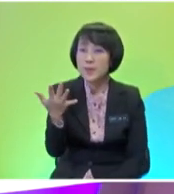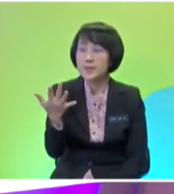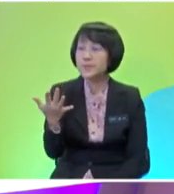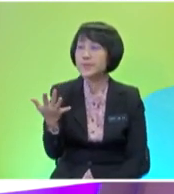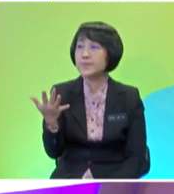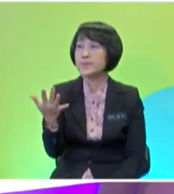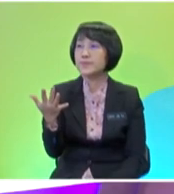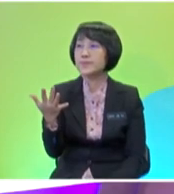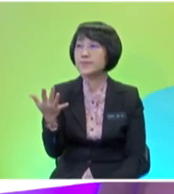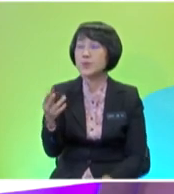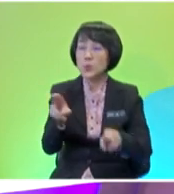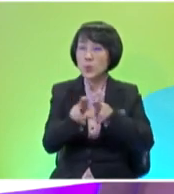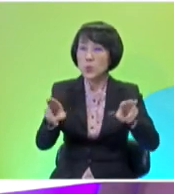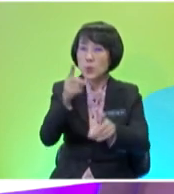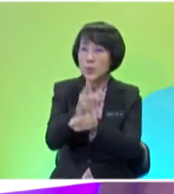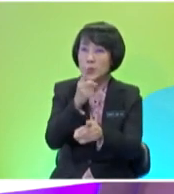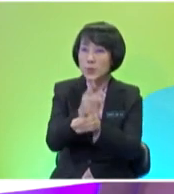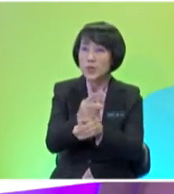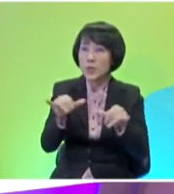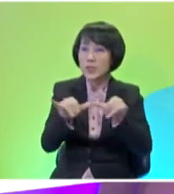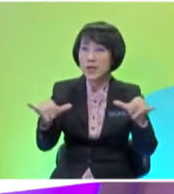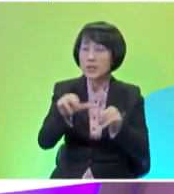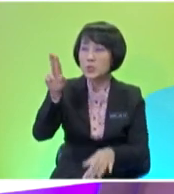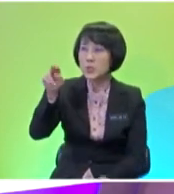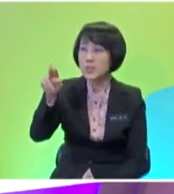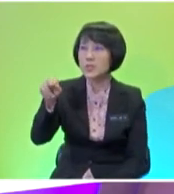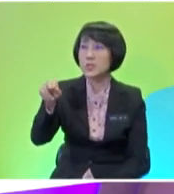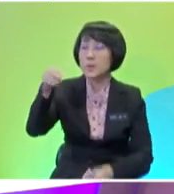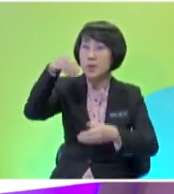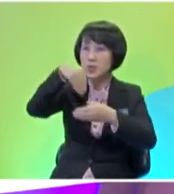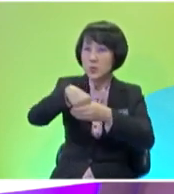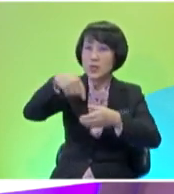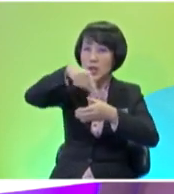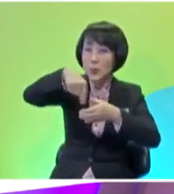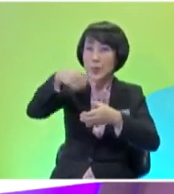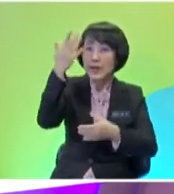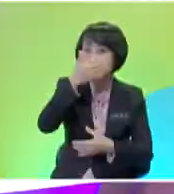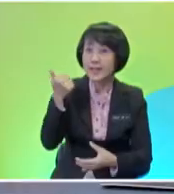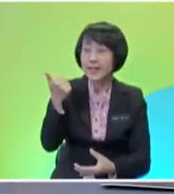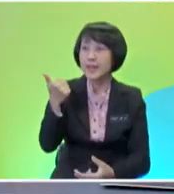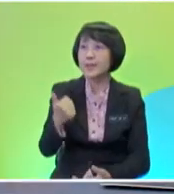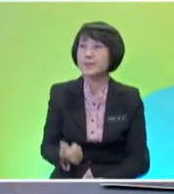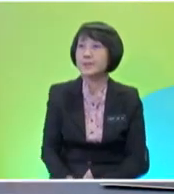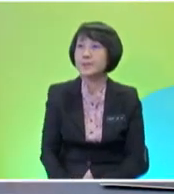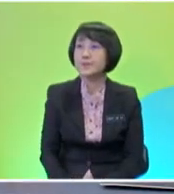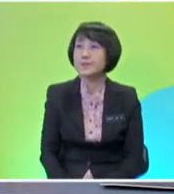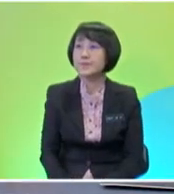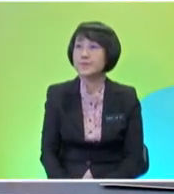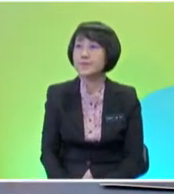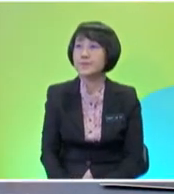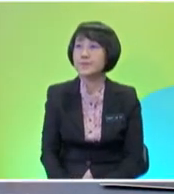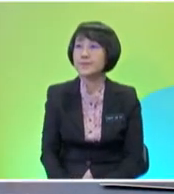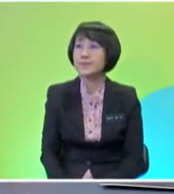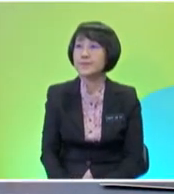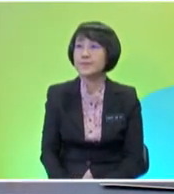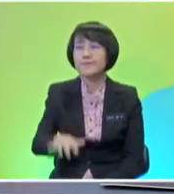ukur tu betul-betul ikut saiz pada swiss, jadi dia akan masuk dalam lubang tu cantik. Sekarang ni kita ukur dulu, cikgu. Ya, ukur lebih dulu kurang